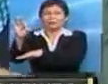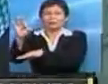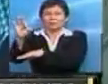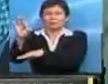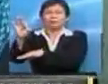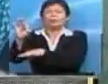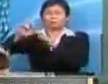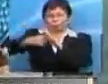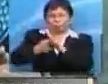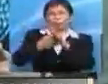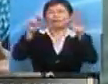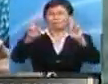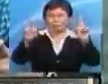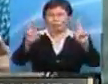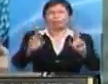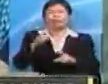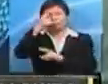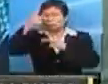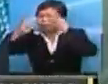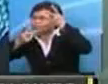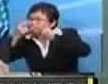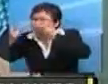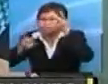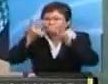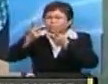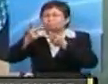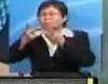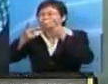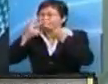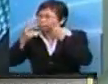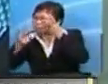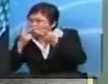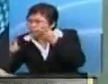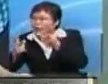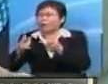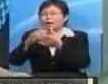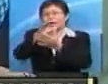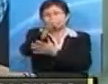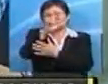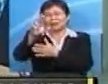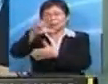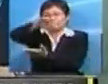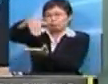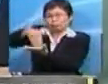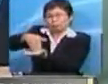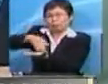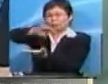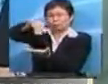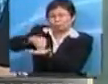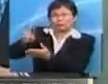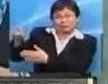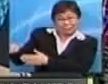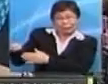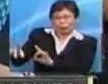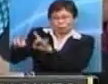Perth, Australia bermula Rabu ini bagi meninjau operasi mencari dan menyelamat yang berpusat di sana. Dan selain pada itu